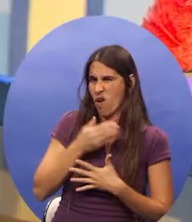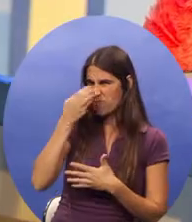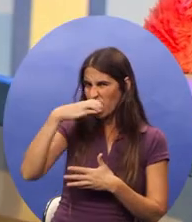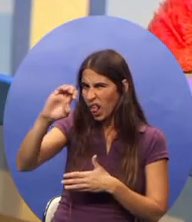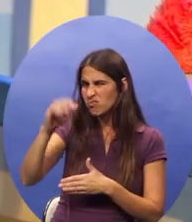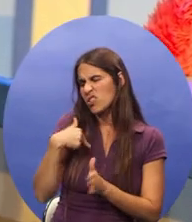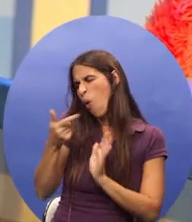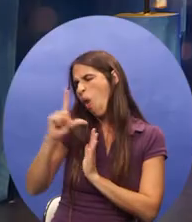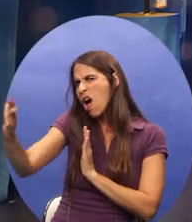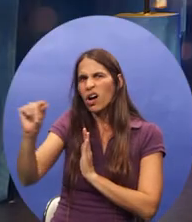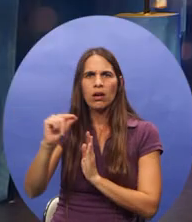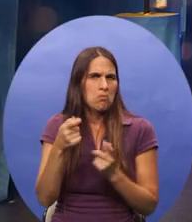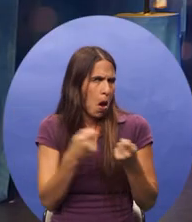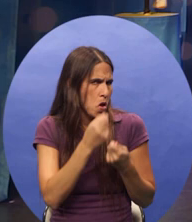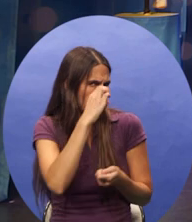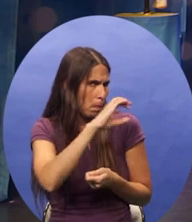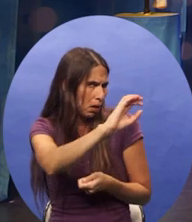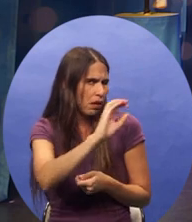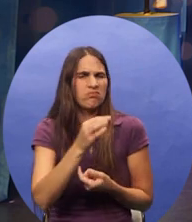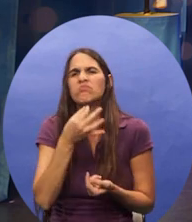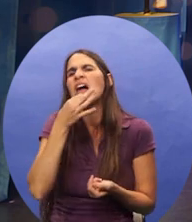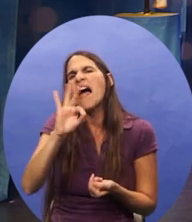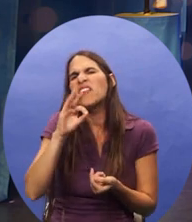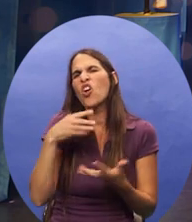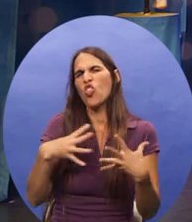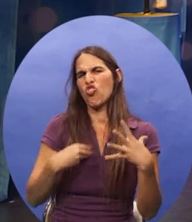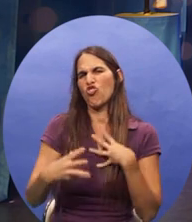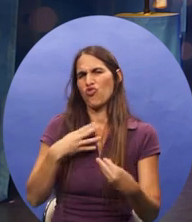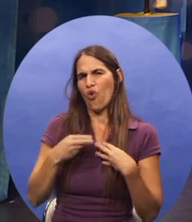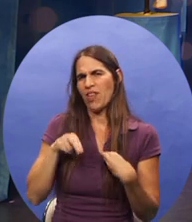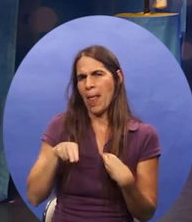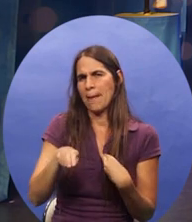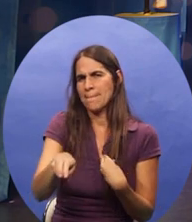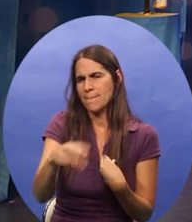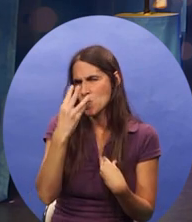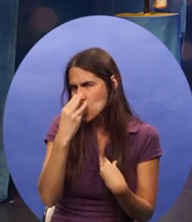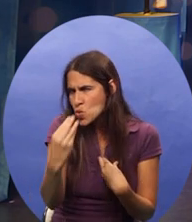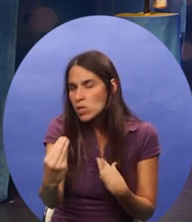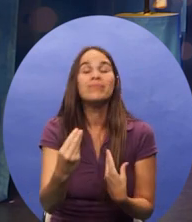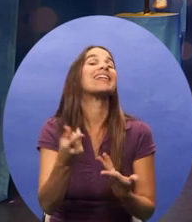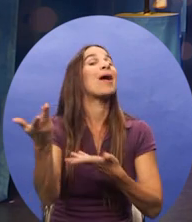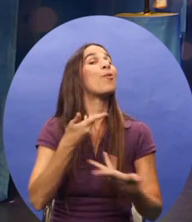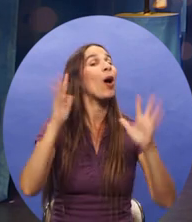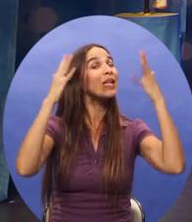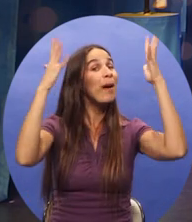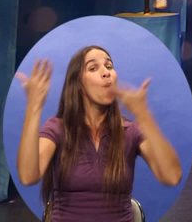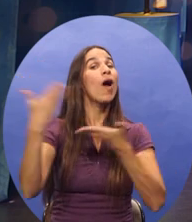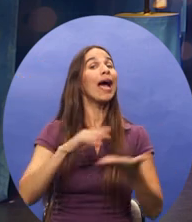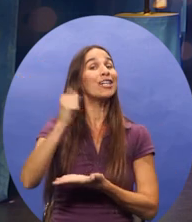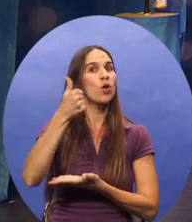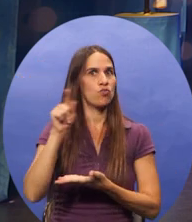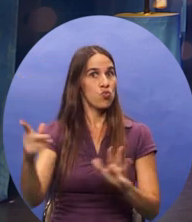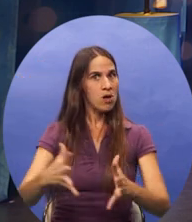הולך... מה פתאום פיל? בהחלט עדיף דוב נמלים. ילדים וילדות, קבלו במחיאות כפיים סוערות את האורח הראשון שלנו, הוא